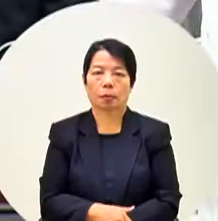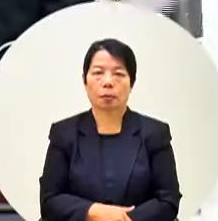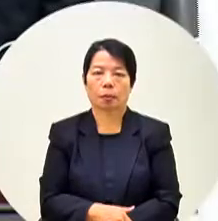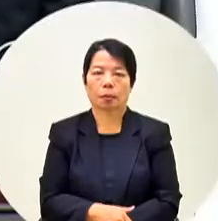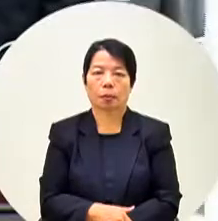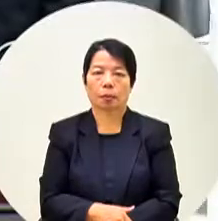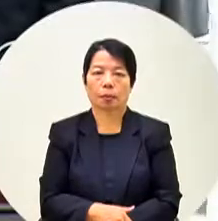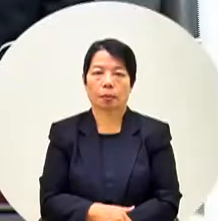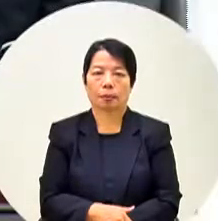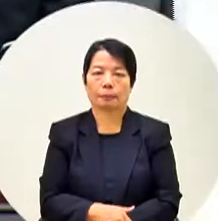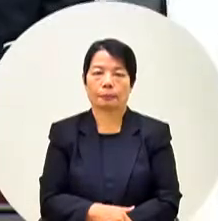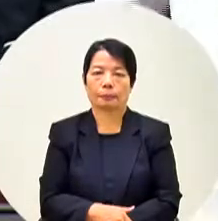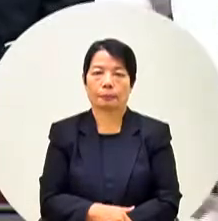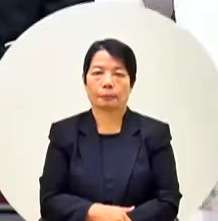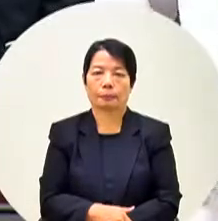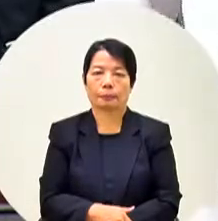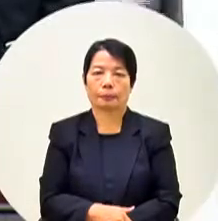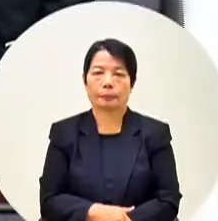是，